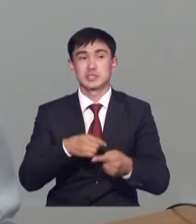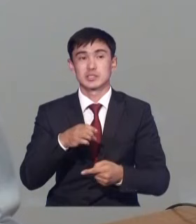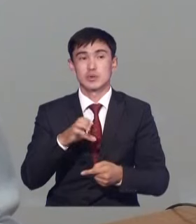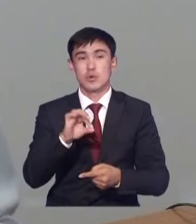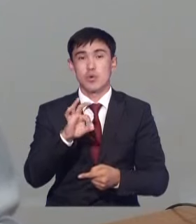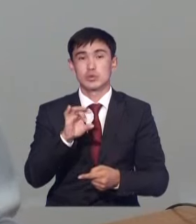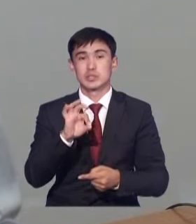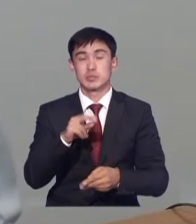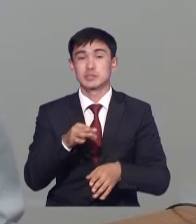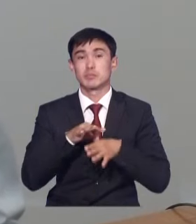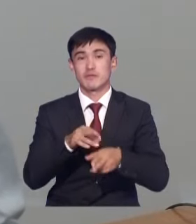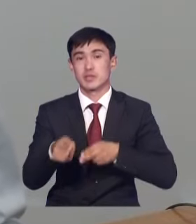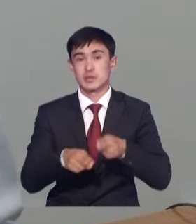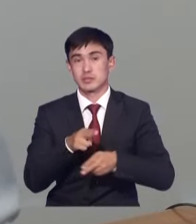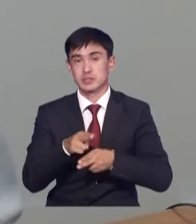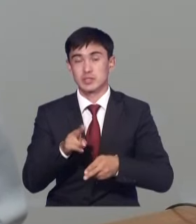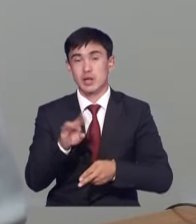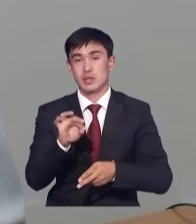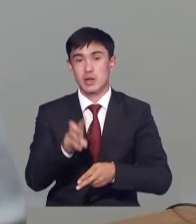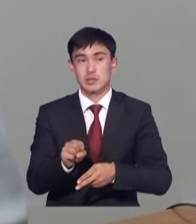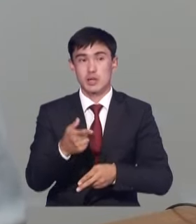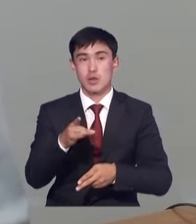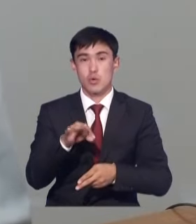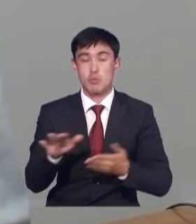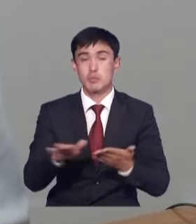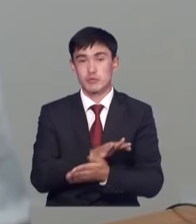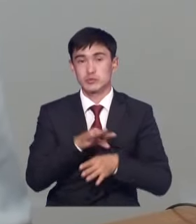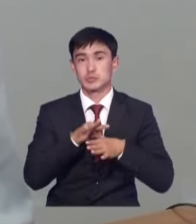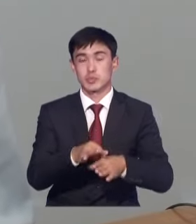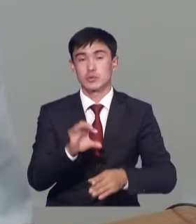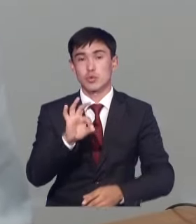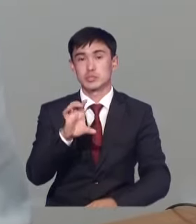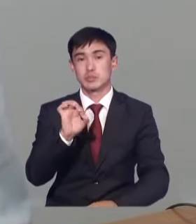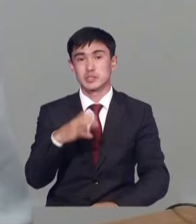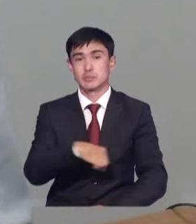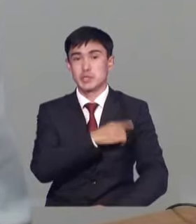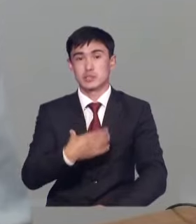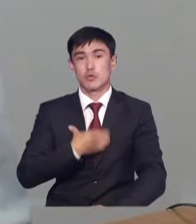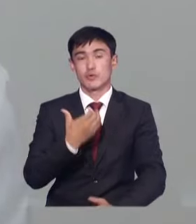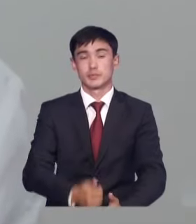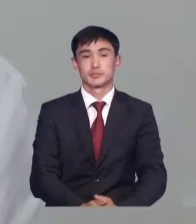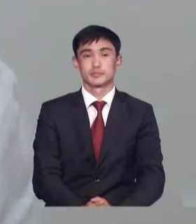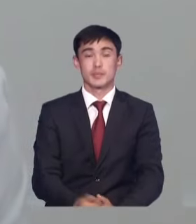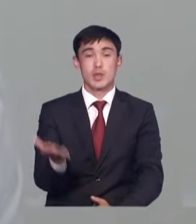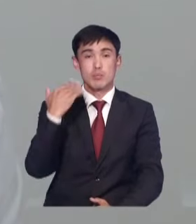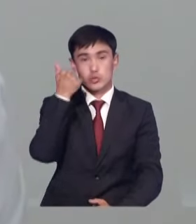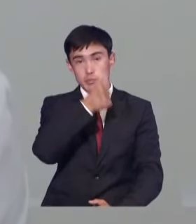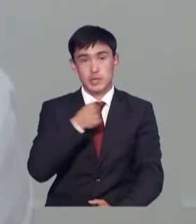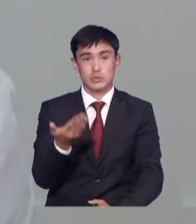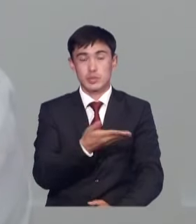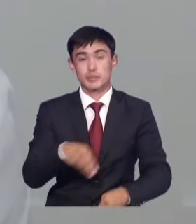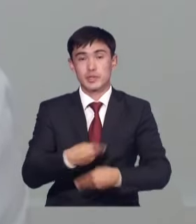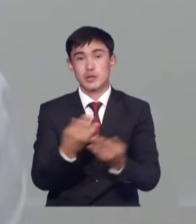нет, операции насчет катаракты, насчет глаукомы, вот, по показаниям, конечно. В прошлом году нам дали